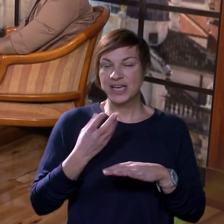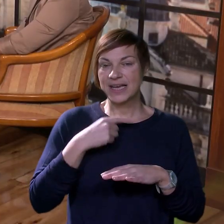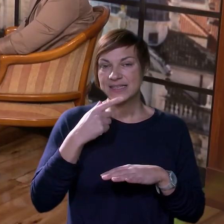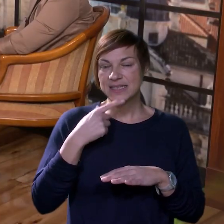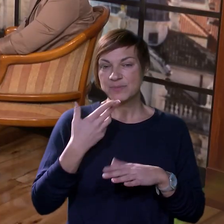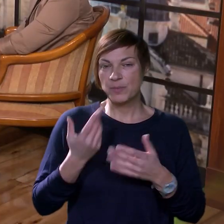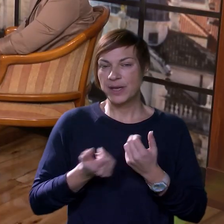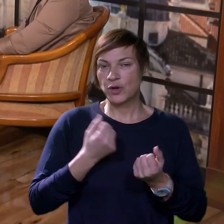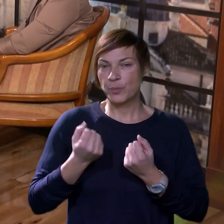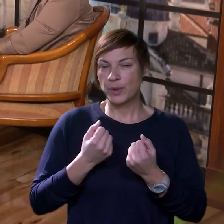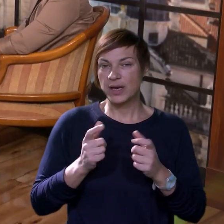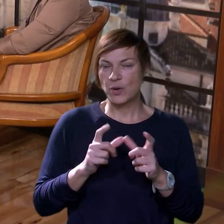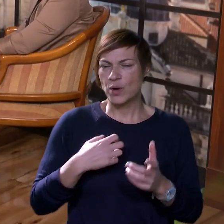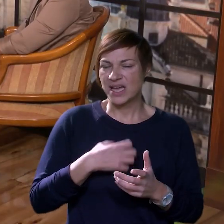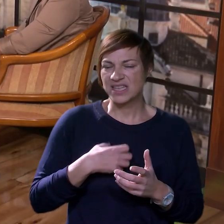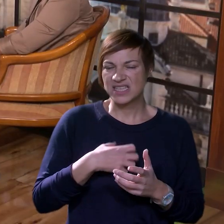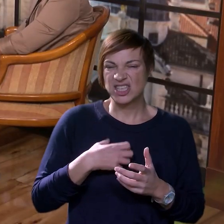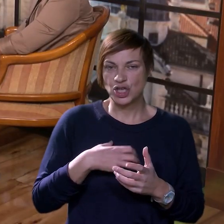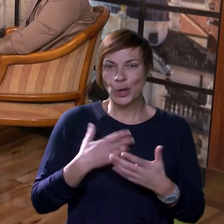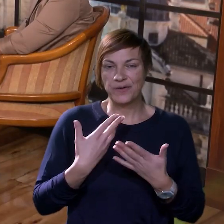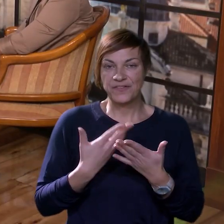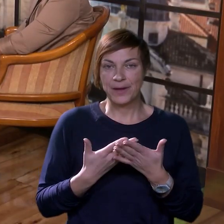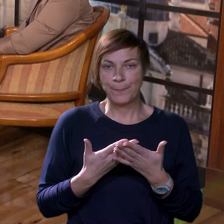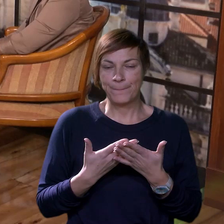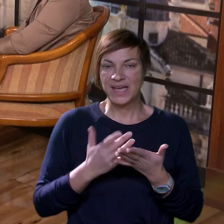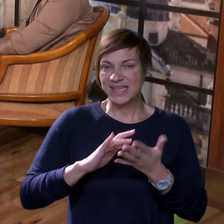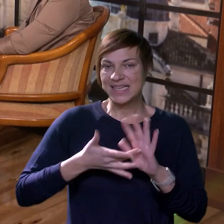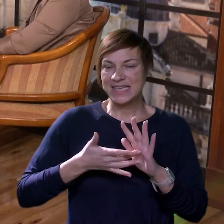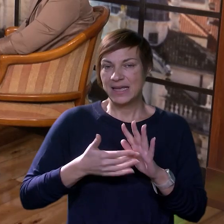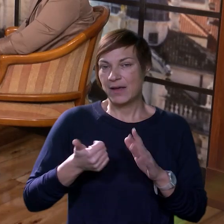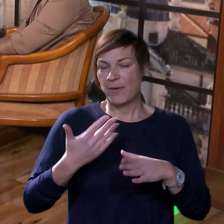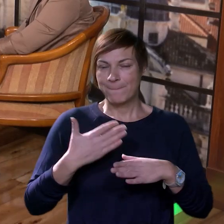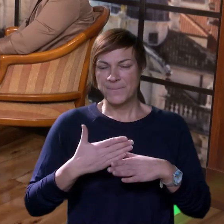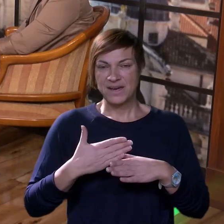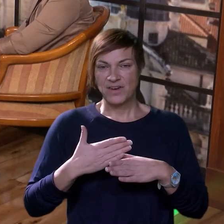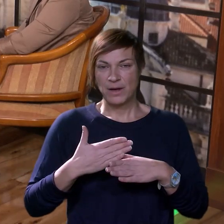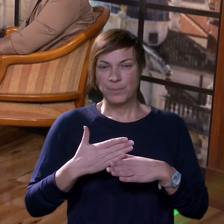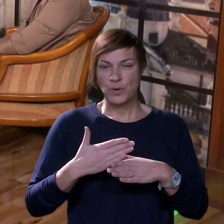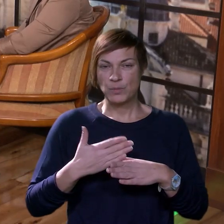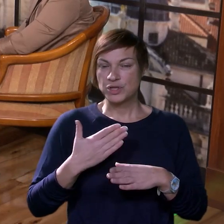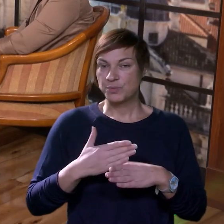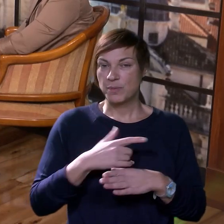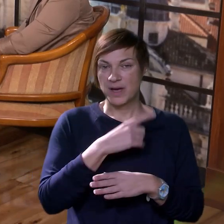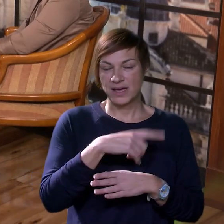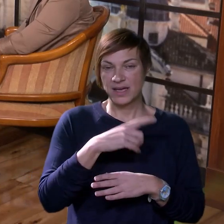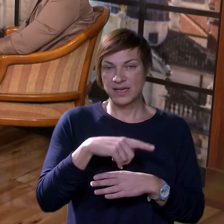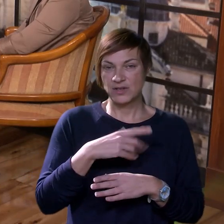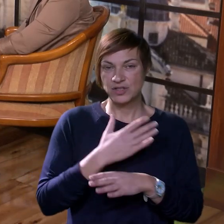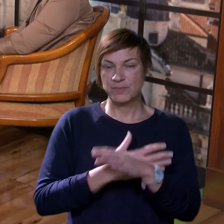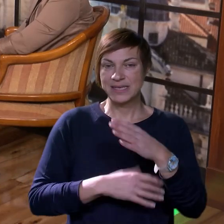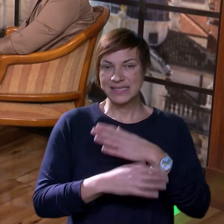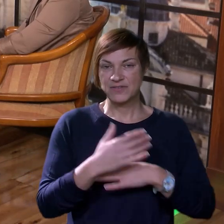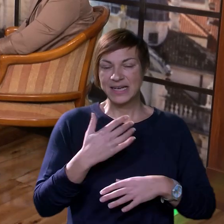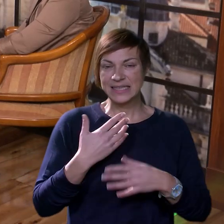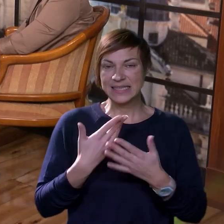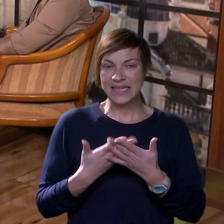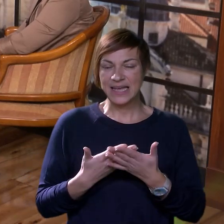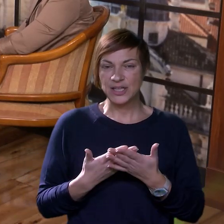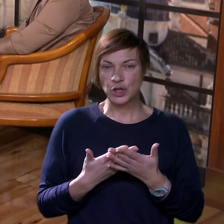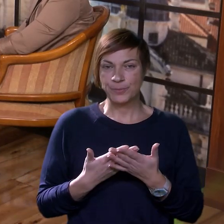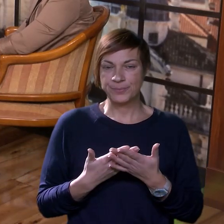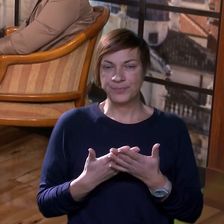kad sam spomenuo i ponašanje u katastrofama i znači sve ove prva pomoć, pomaganje osobama sa